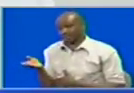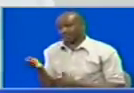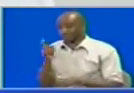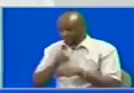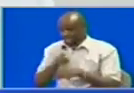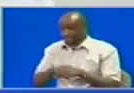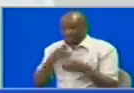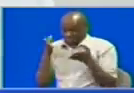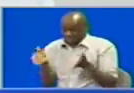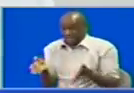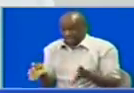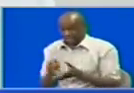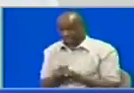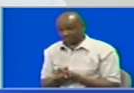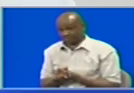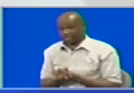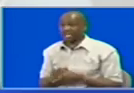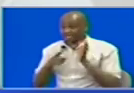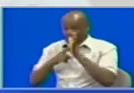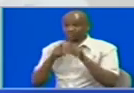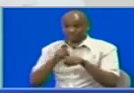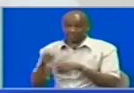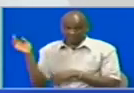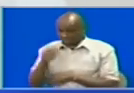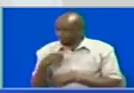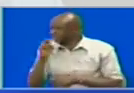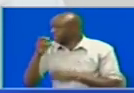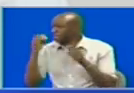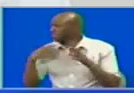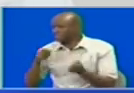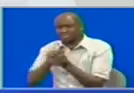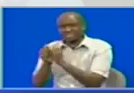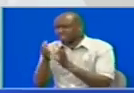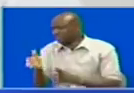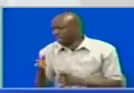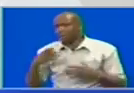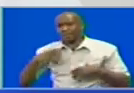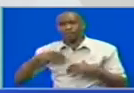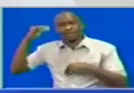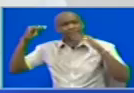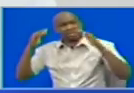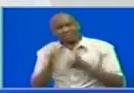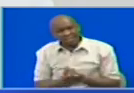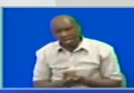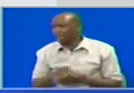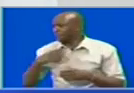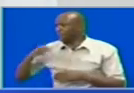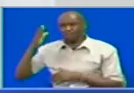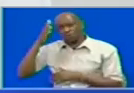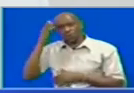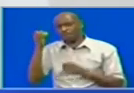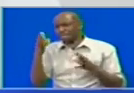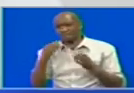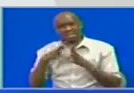Ukija huku kama mimi nilikuja nipata vitu vingi vimebadilika. Wale walikuwa wakubwa, wale walikuwa tumezoea nao wote